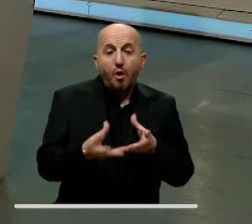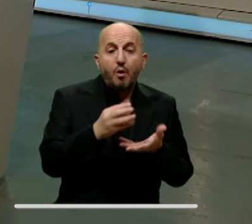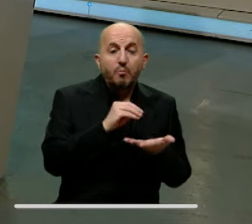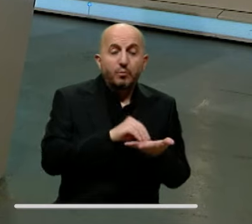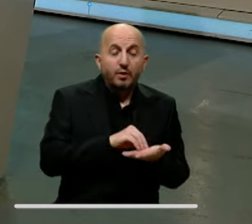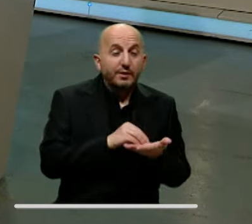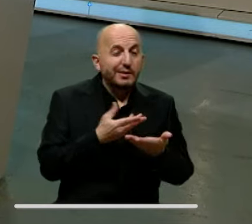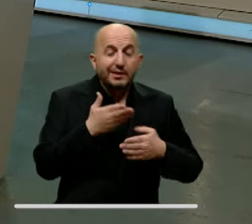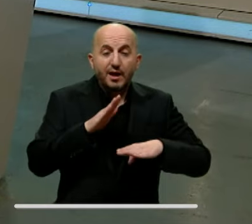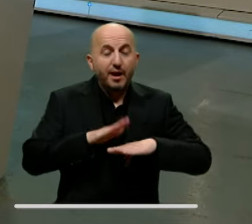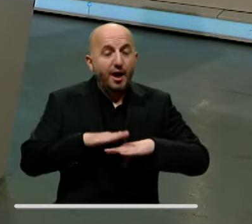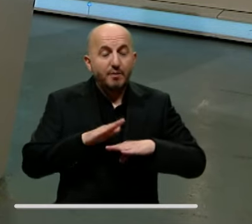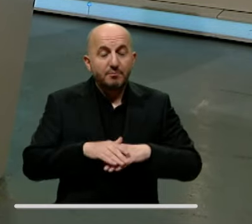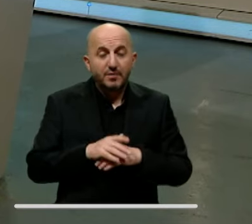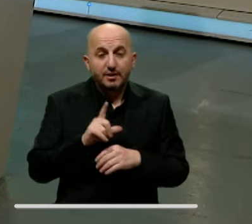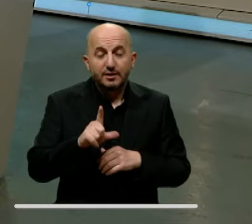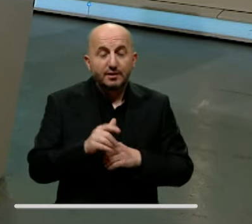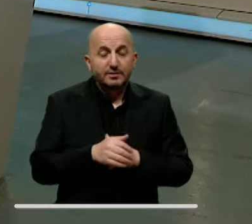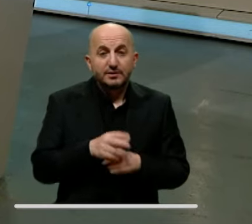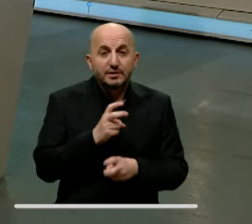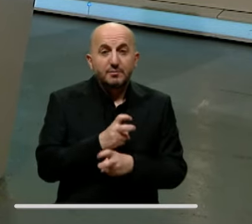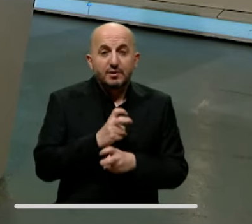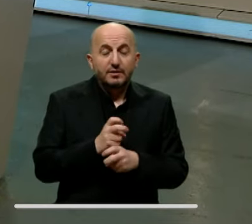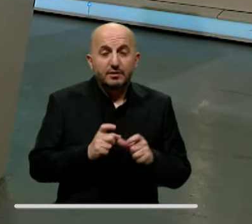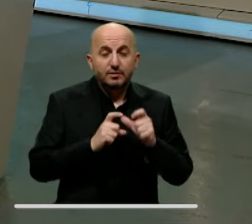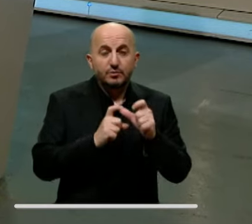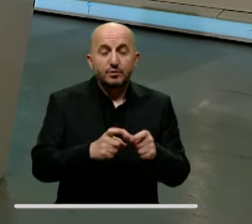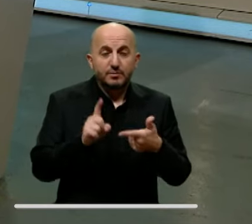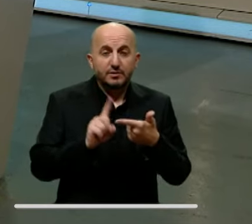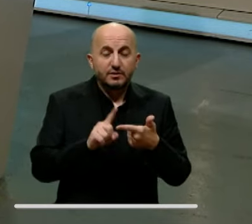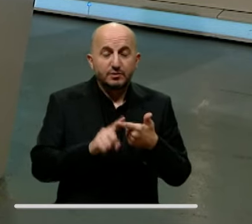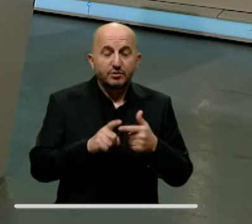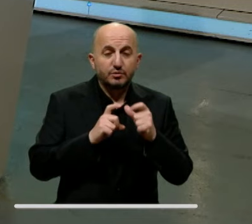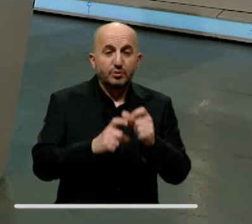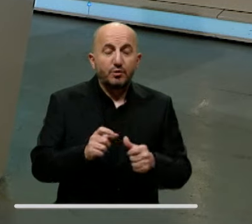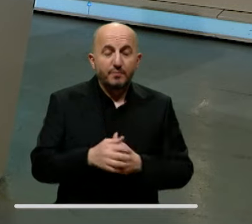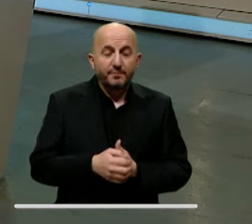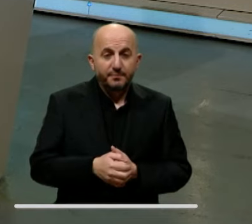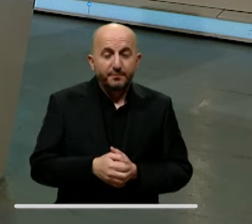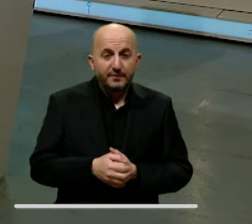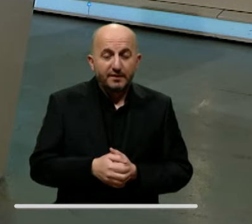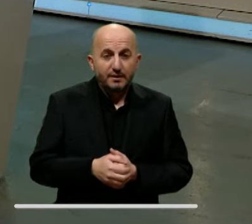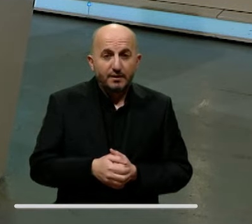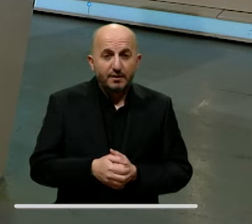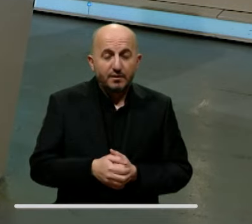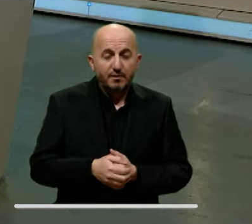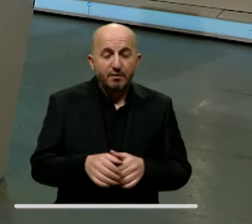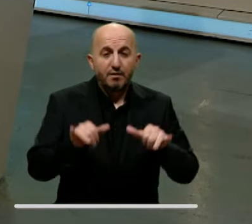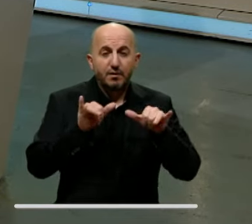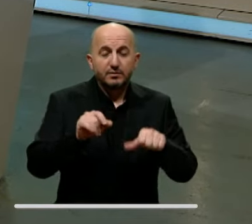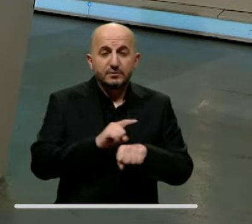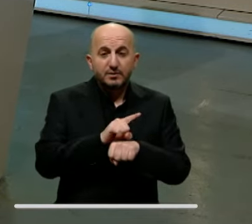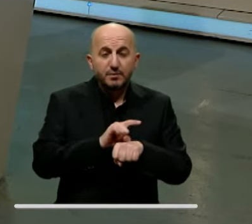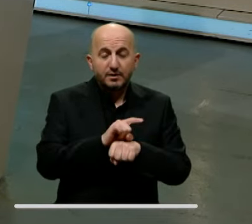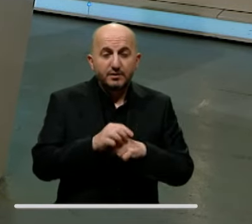ne yapabiliriz bu kemikleri bir sorun daha varkan hocam buyurun buyurun aynı zamanda bir